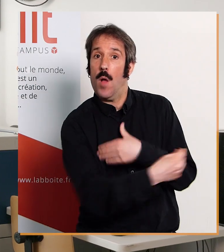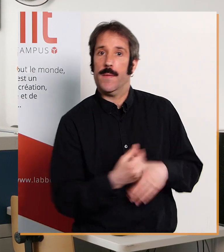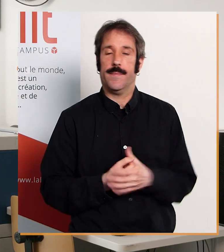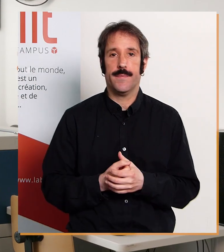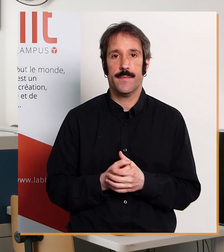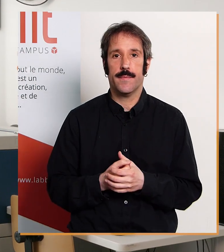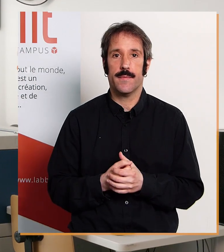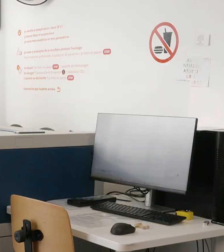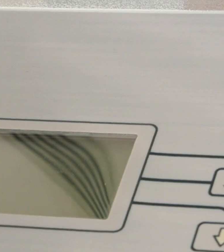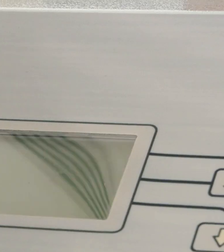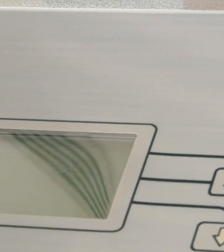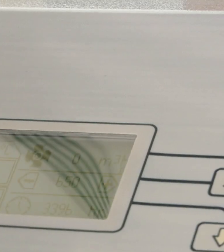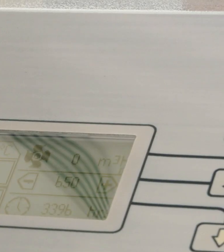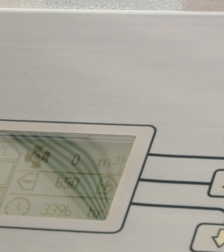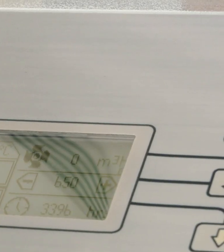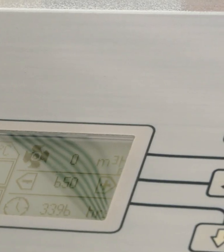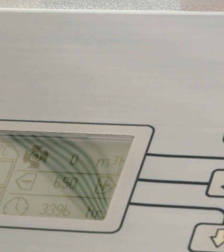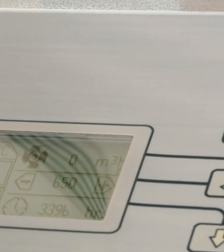l'extérieur.